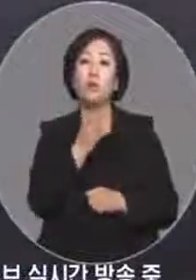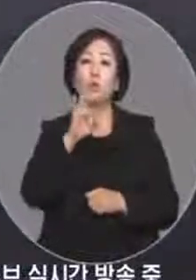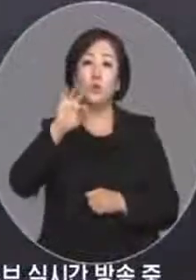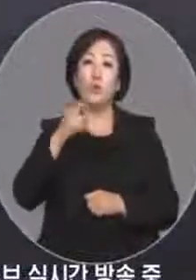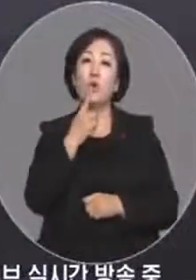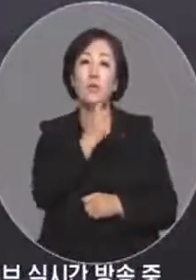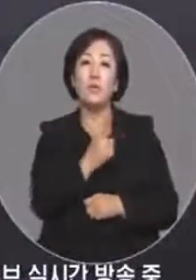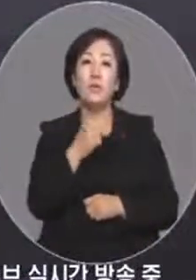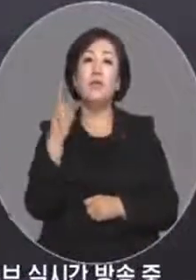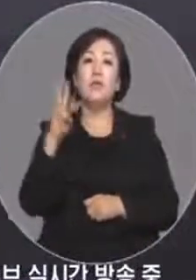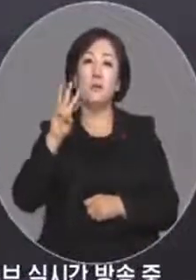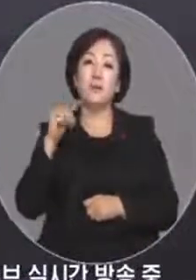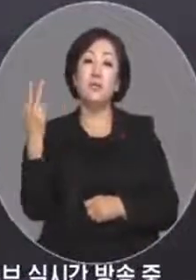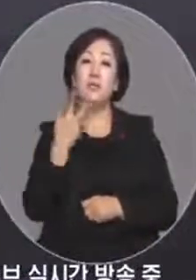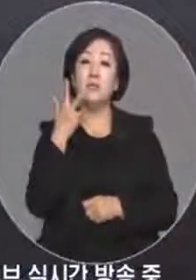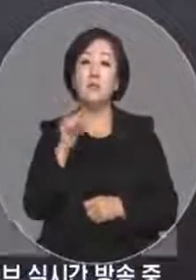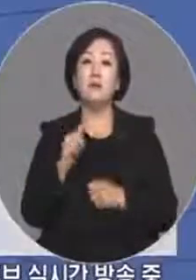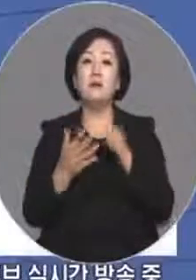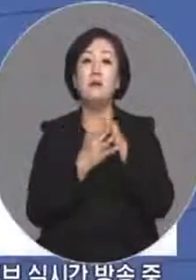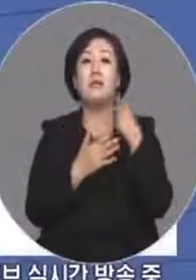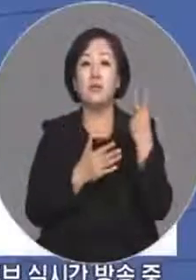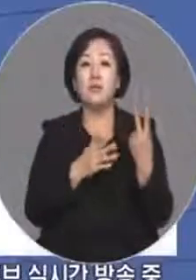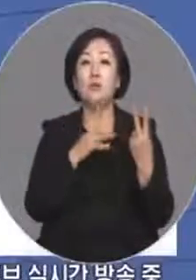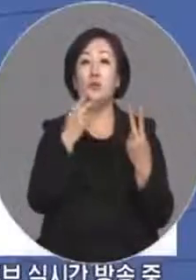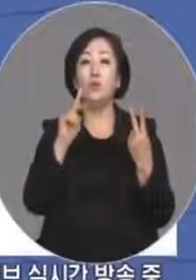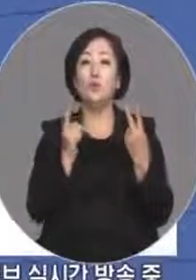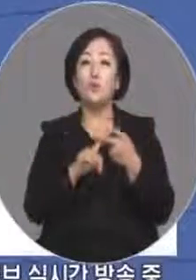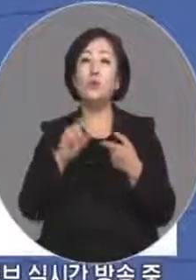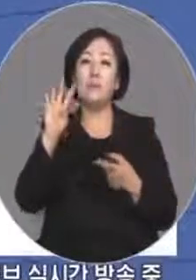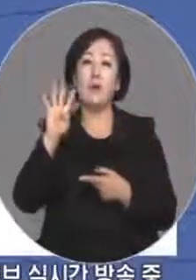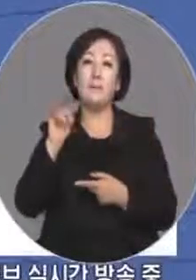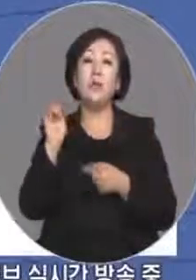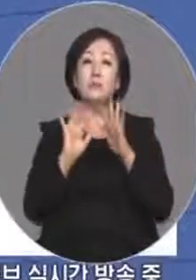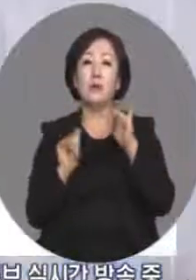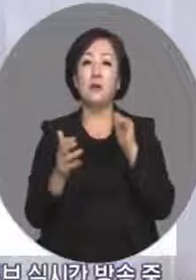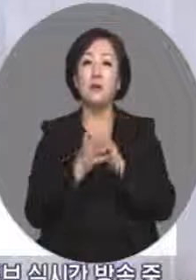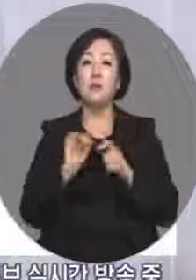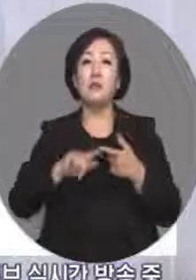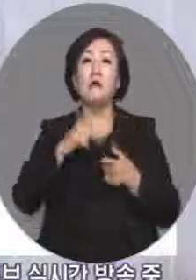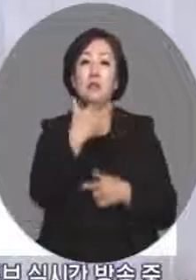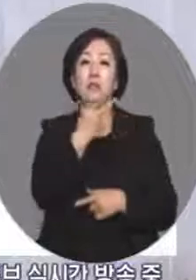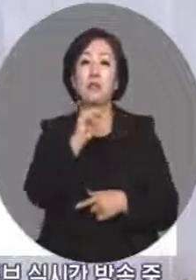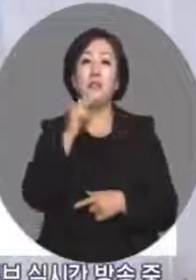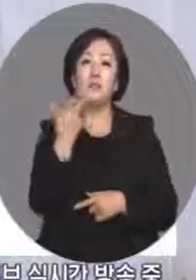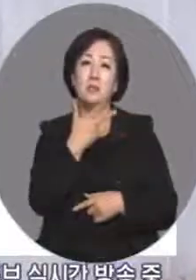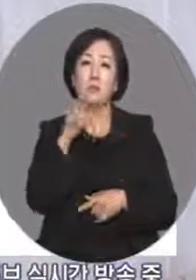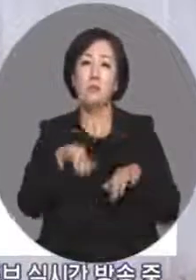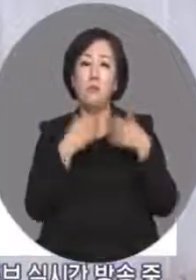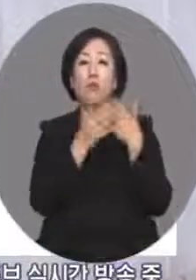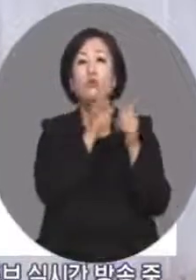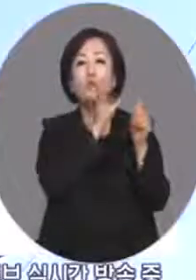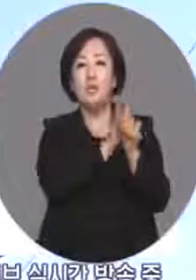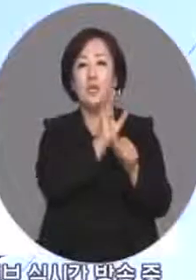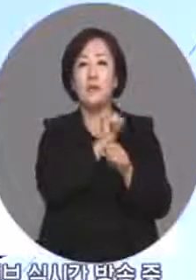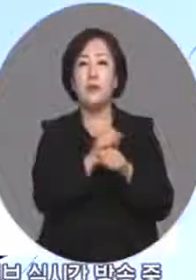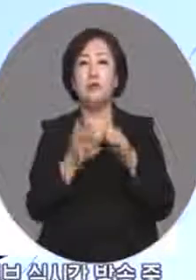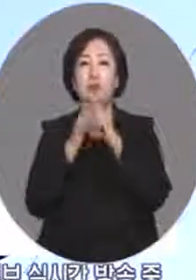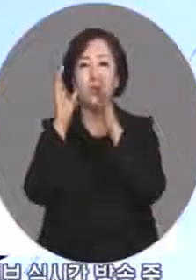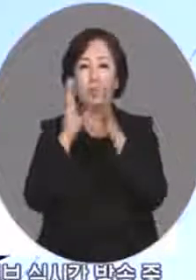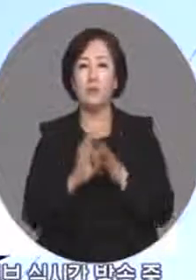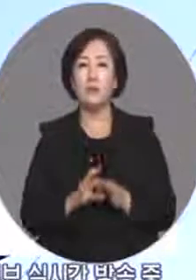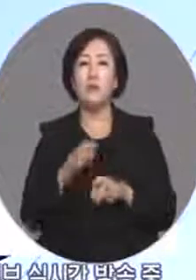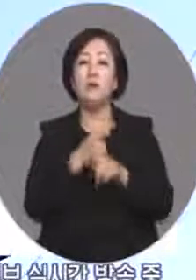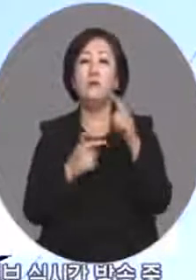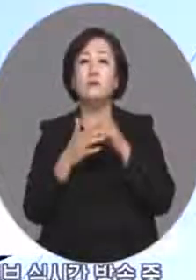7천여 명. 농소 이동은 4만여 명으로 그동안 농소일 파출소에서 7만 7천여 명의 치안을 책임지다 보니 꾸준히